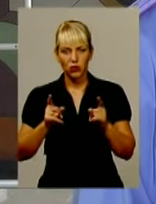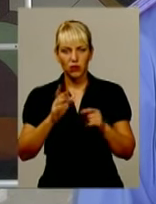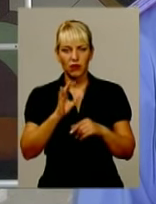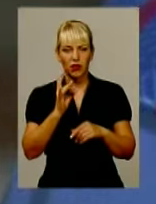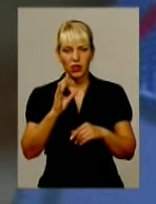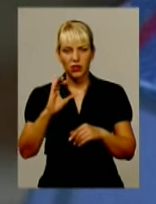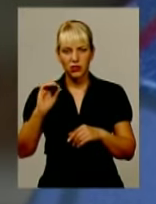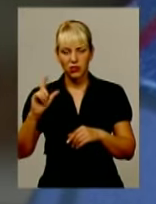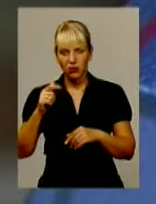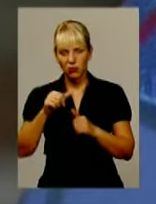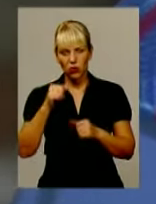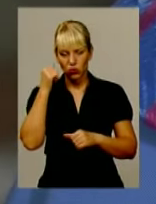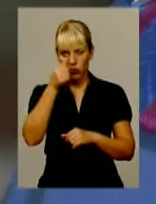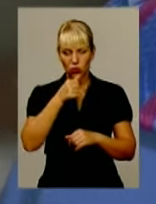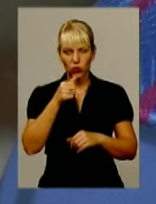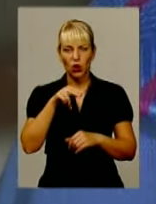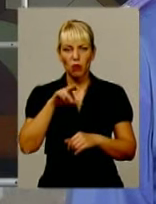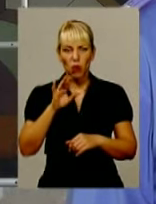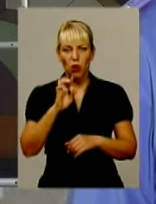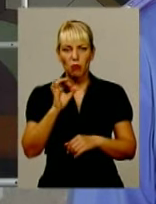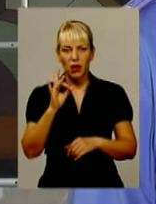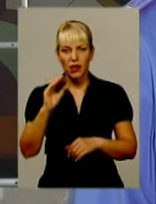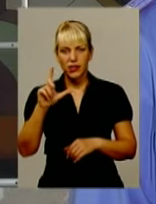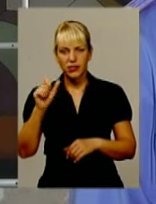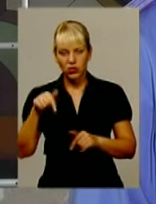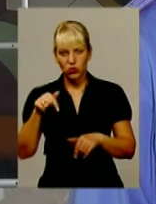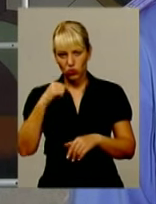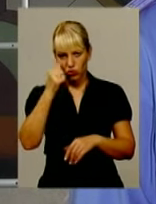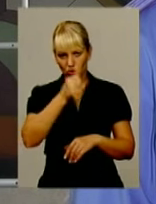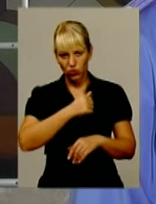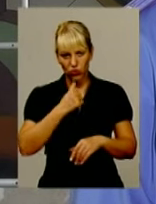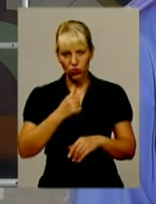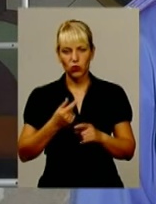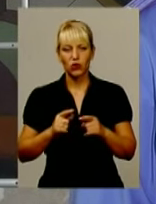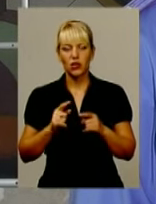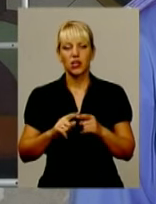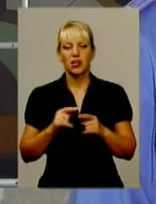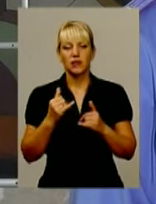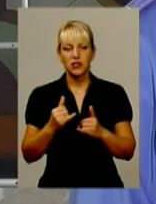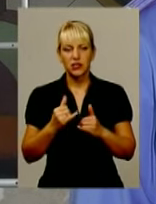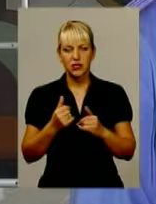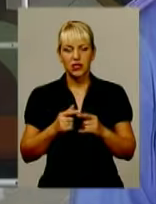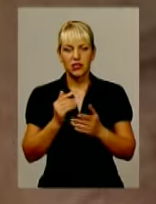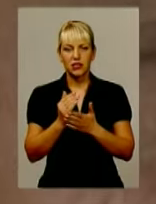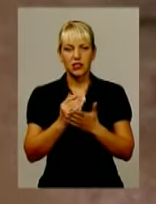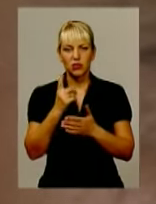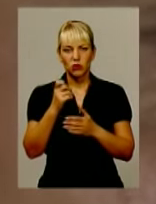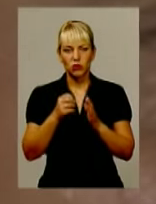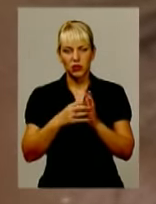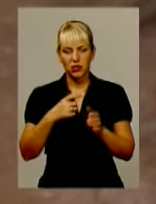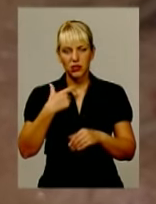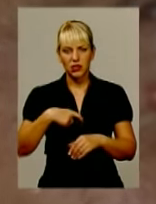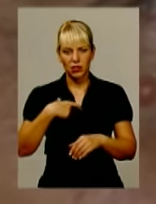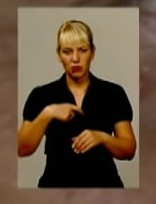року по березень поточного року. На даний час відомості внесені до єдиного реєстру досудових послідань за ознаками статті 115 частини